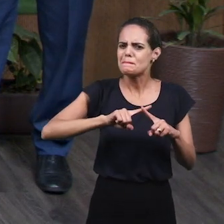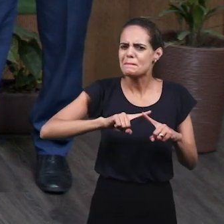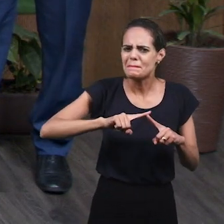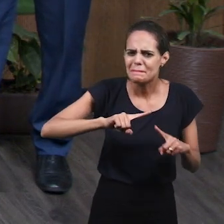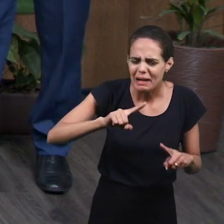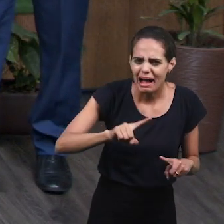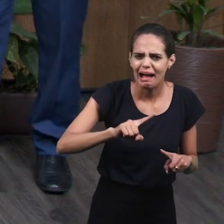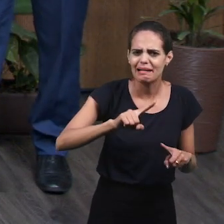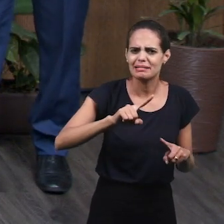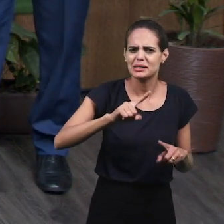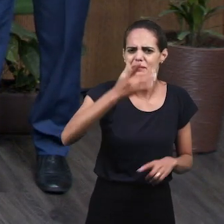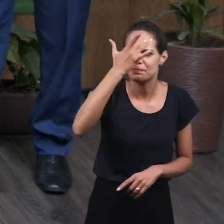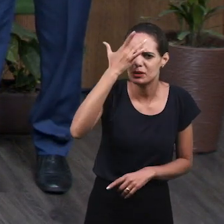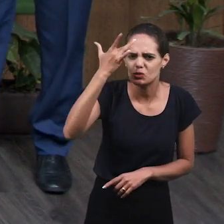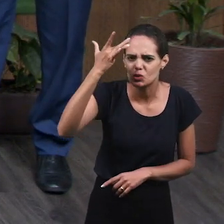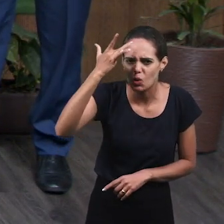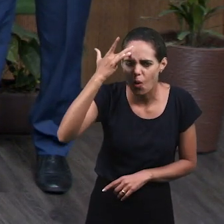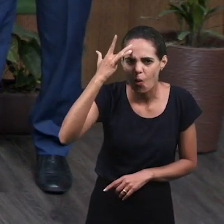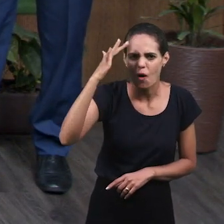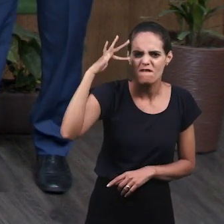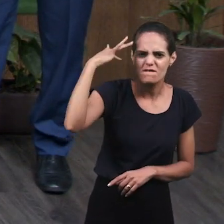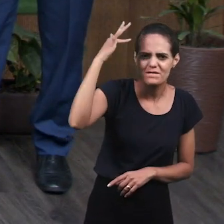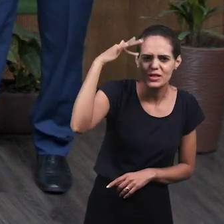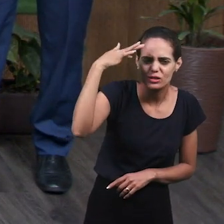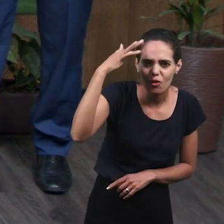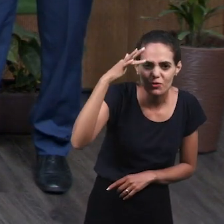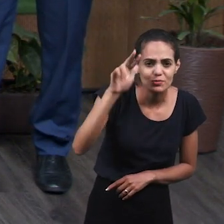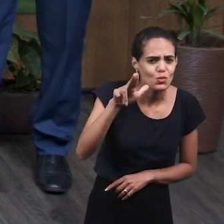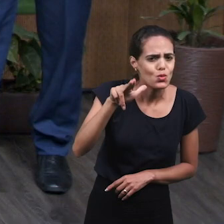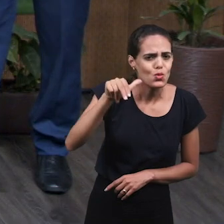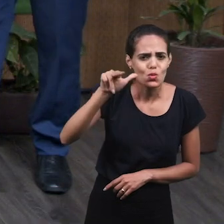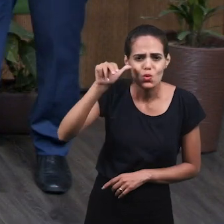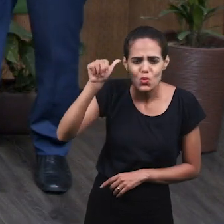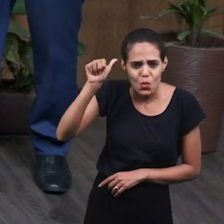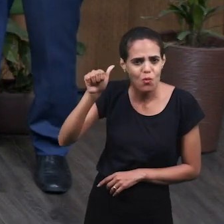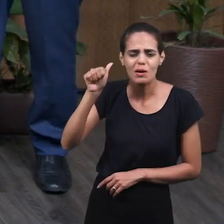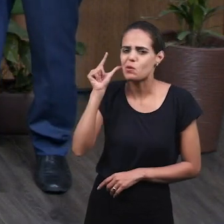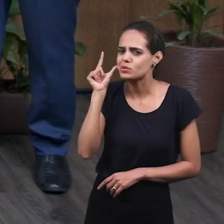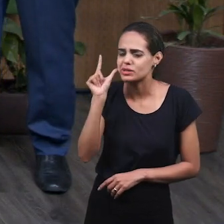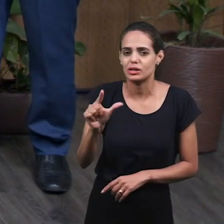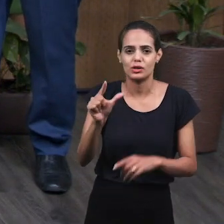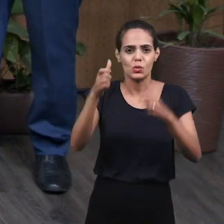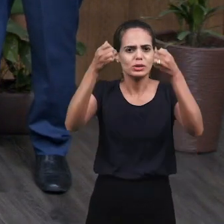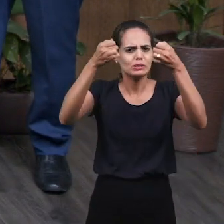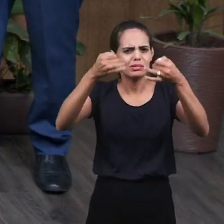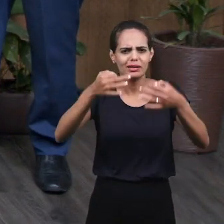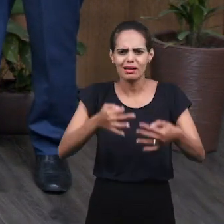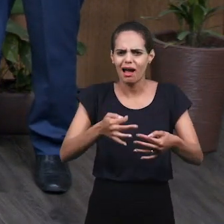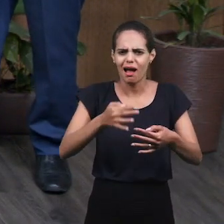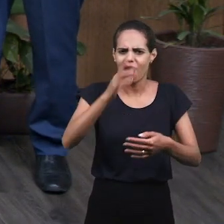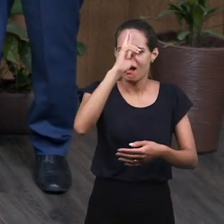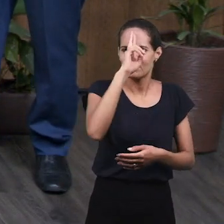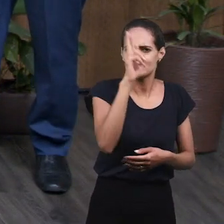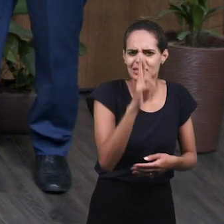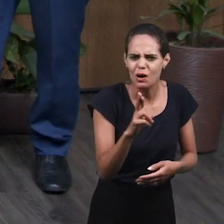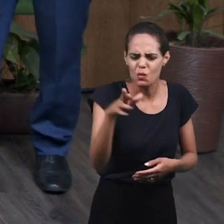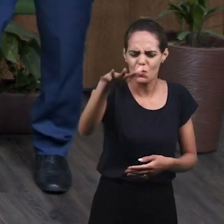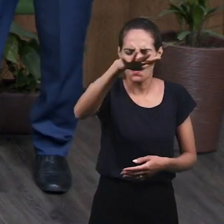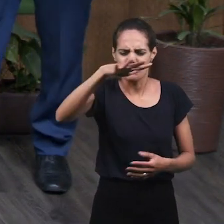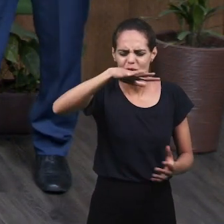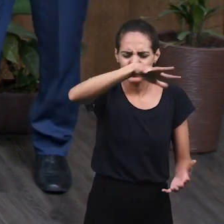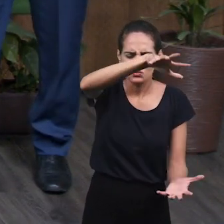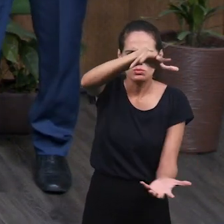réussi à définir quelle est cette raison qui domine l'univers? En